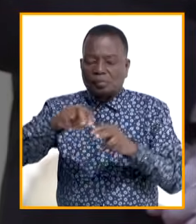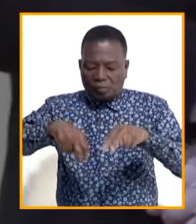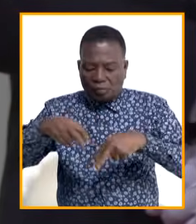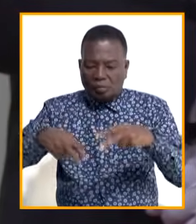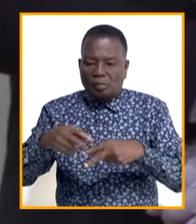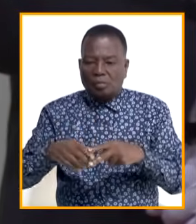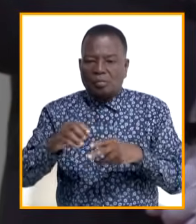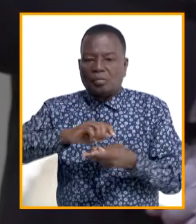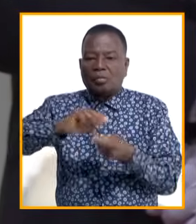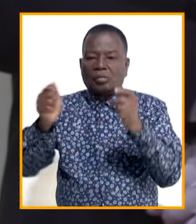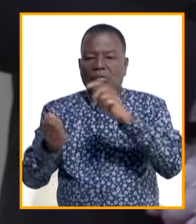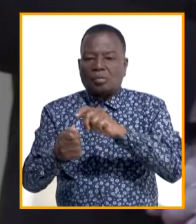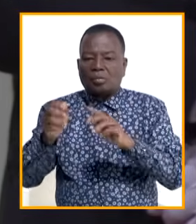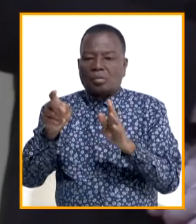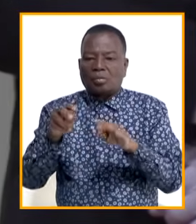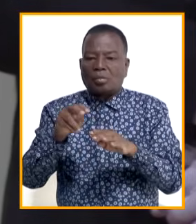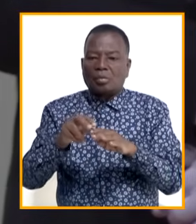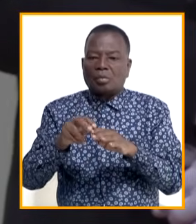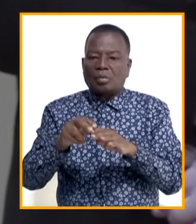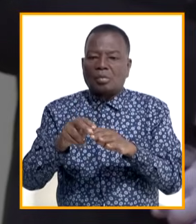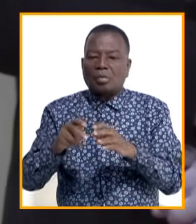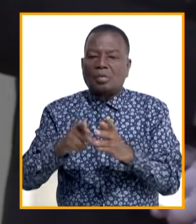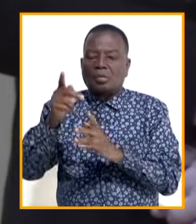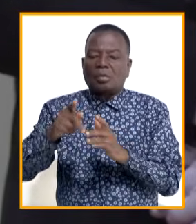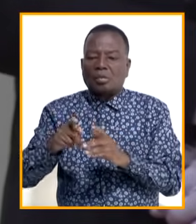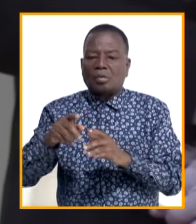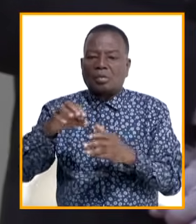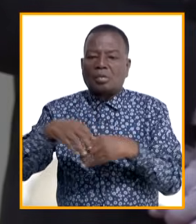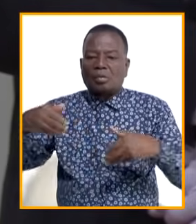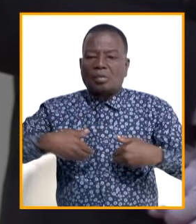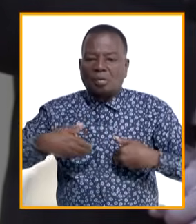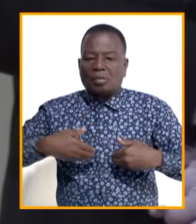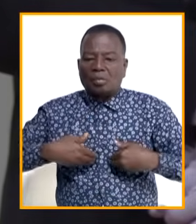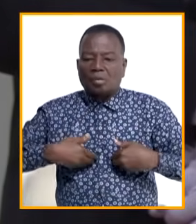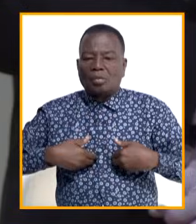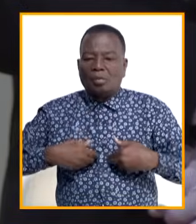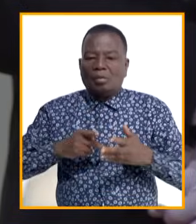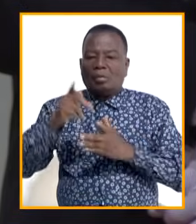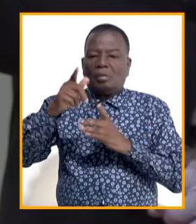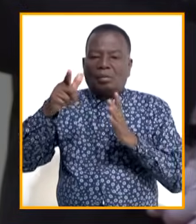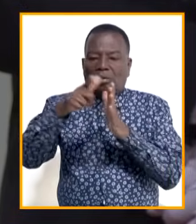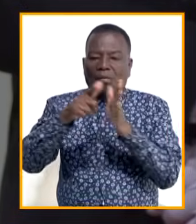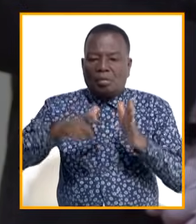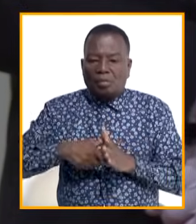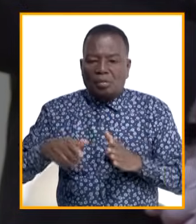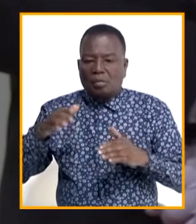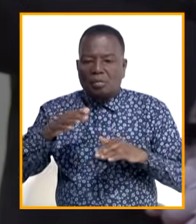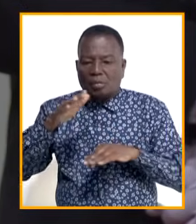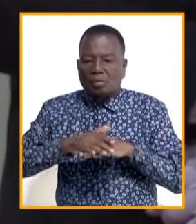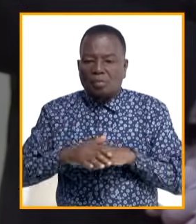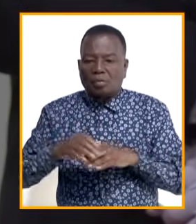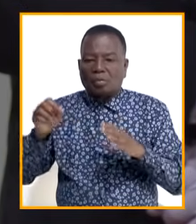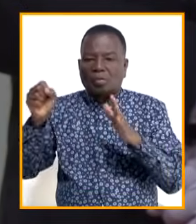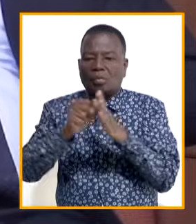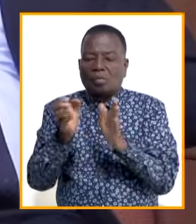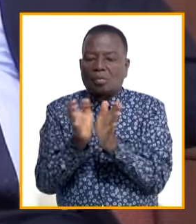recherche et à l'innovation, le projet de loi d'orientation de la jeunesse, le projet de loi portant statut général de la